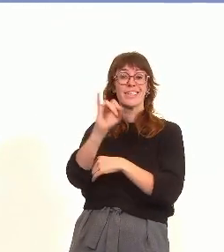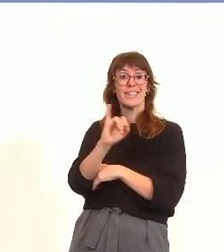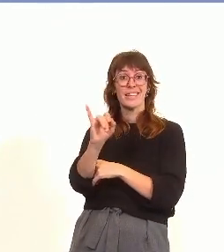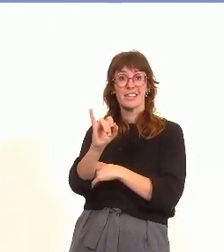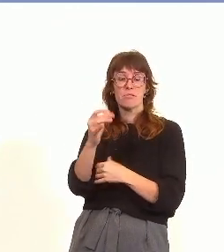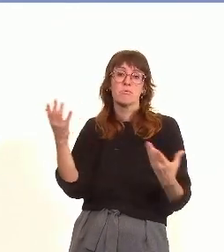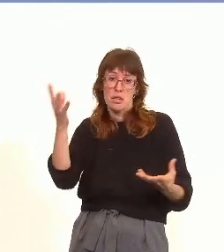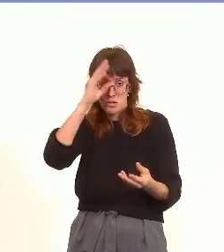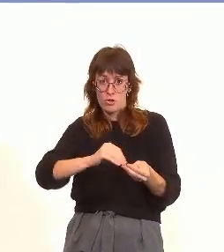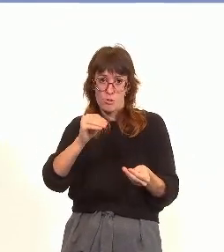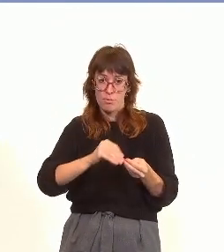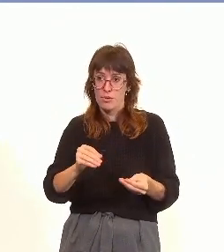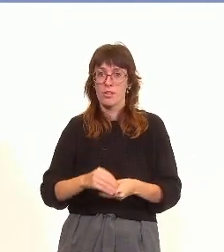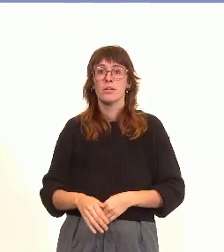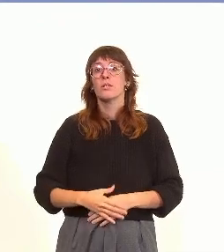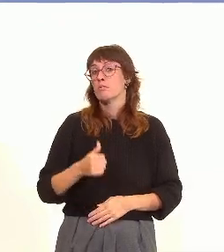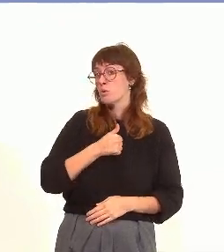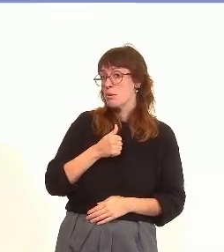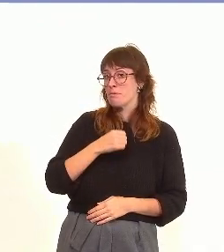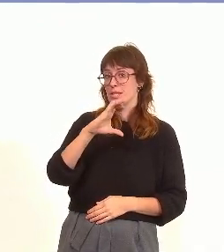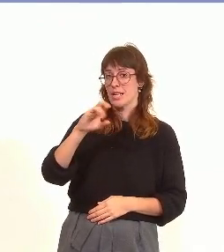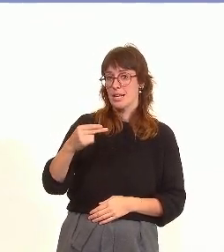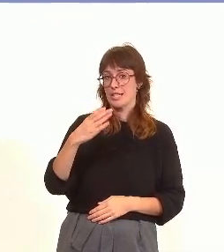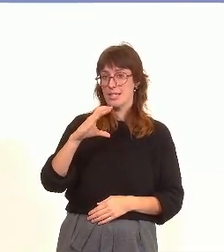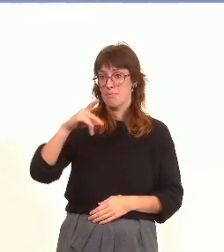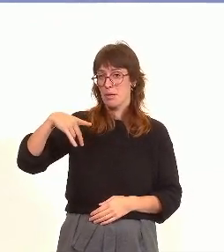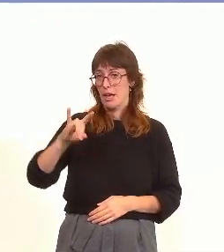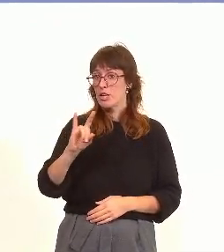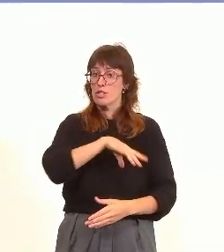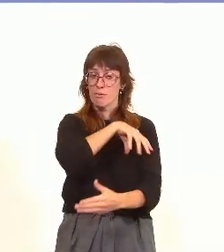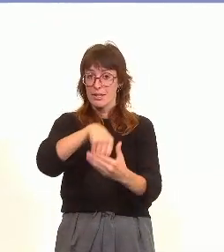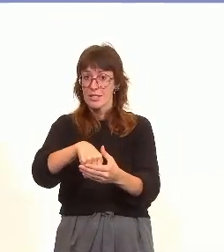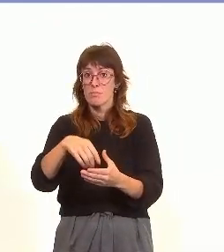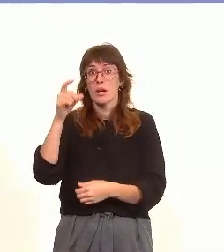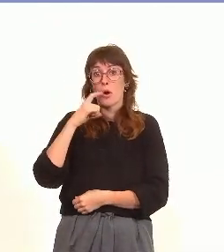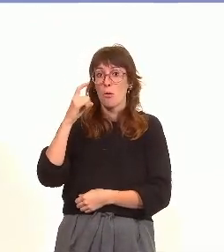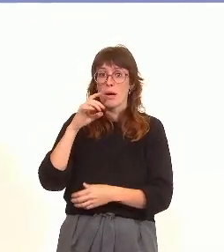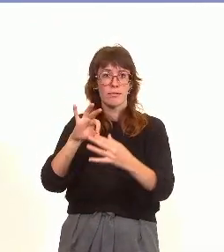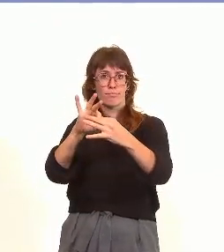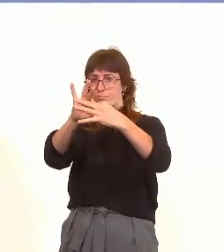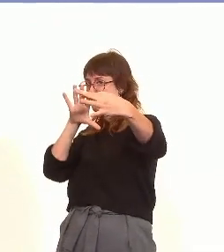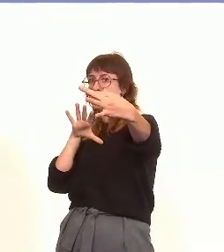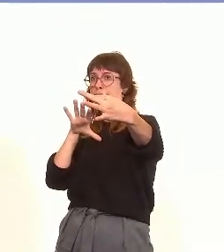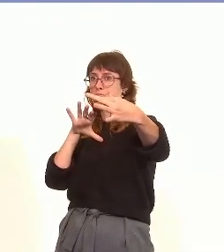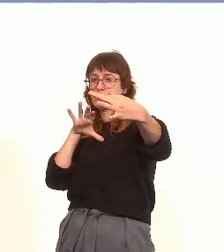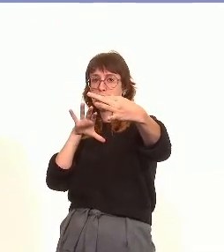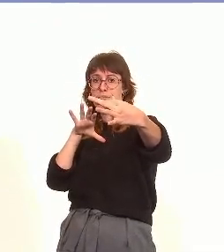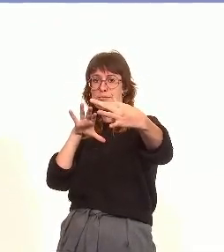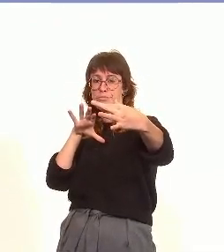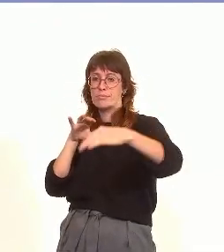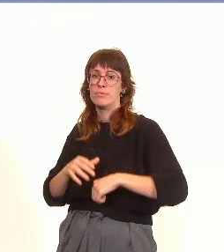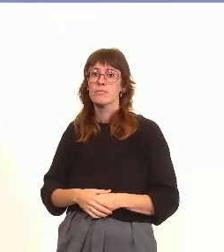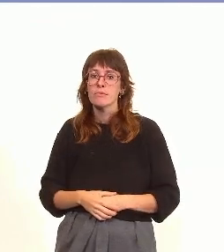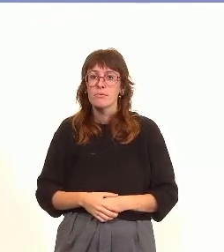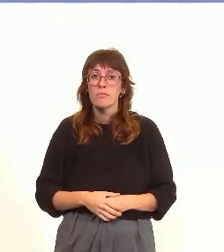été membre du Conseil national consultatif des personnes handicapées, j'ai pu effectivement constater cette rupture de lien entre cette représentation